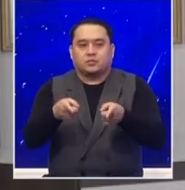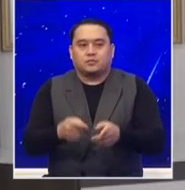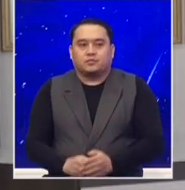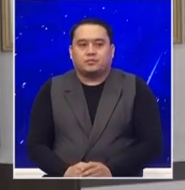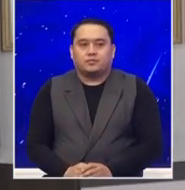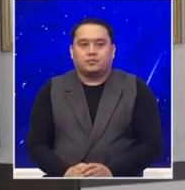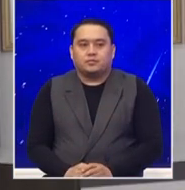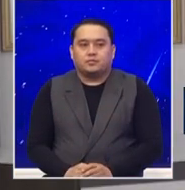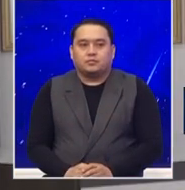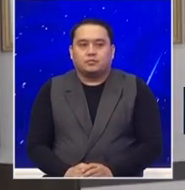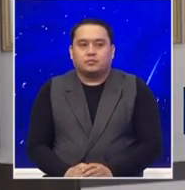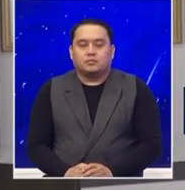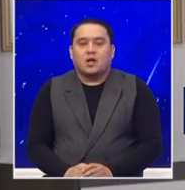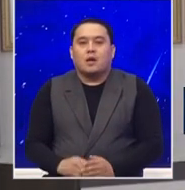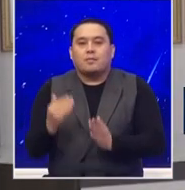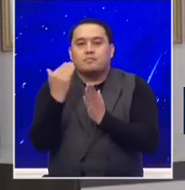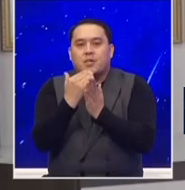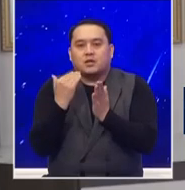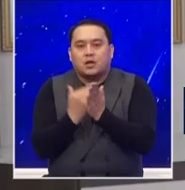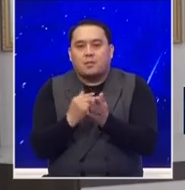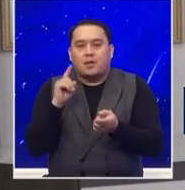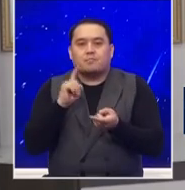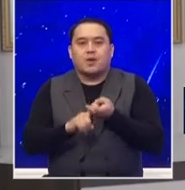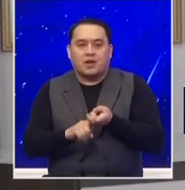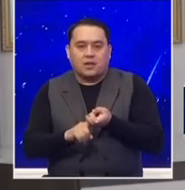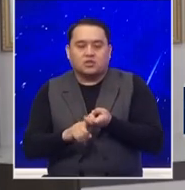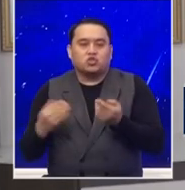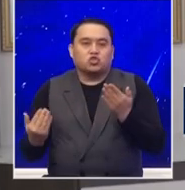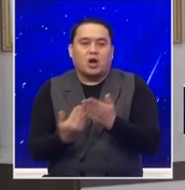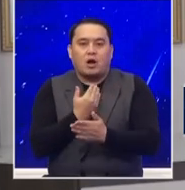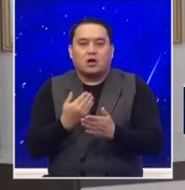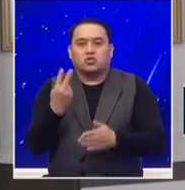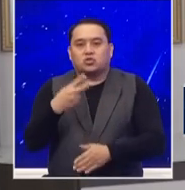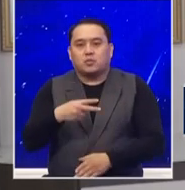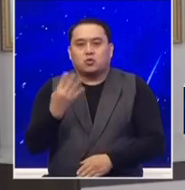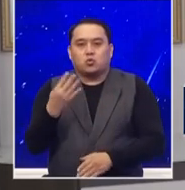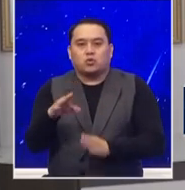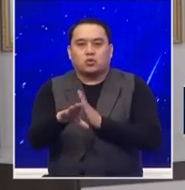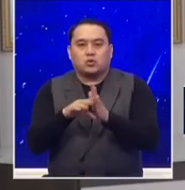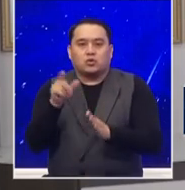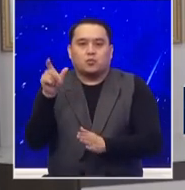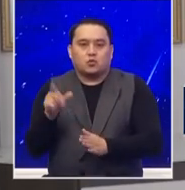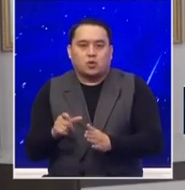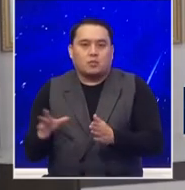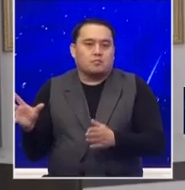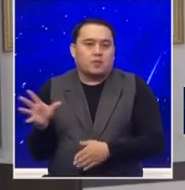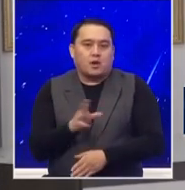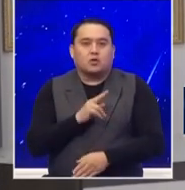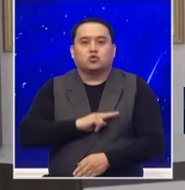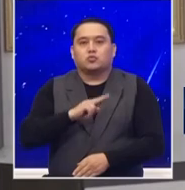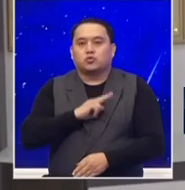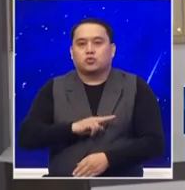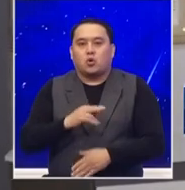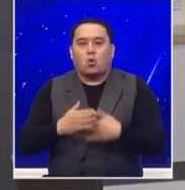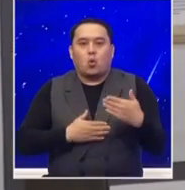сол бағдарламаға байланысты, қазіргі енді жаңадан сайланған аудандағы 24 депутат енді барлық жұмыстарды